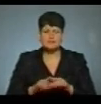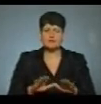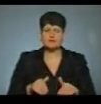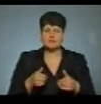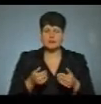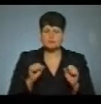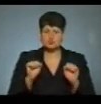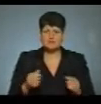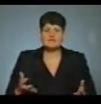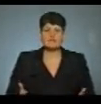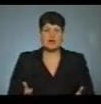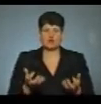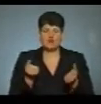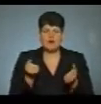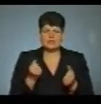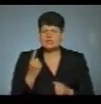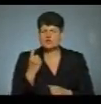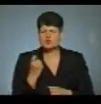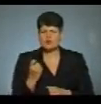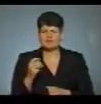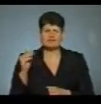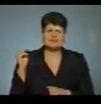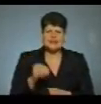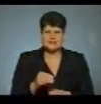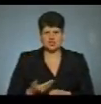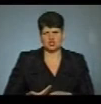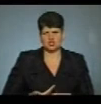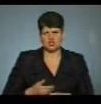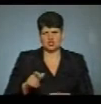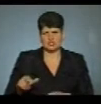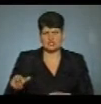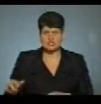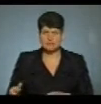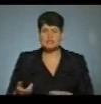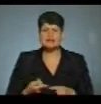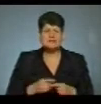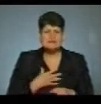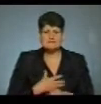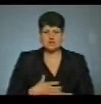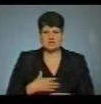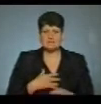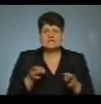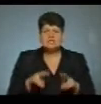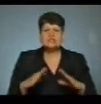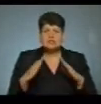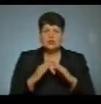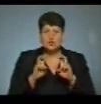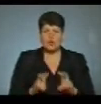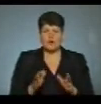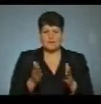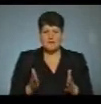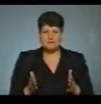дасть можливість врятувати сотні, десятки, тисячі життів. Тому для нас це дуже важливо. Тому залишайтеся вдома. І